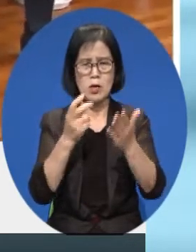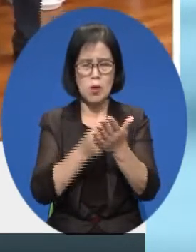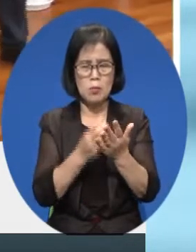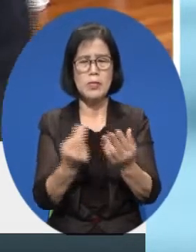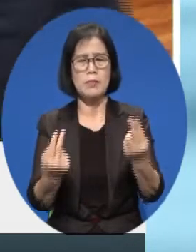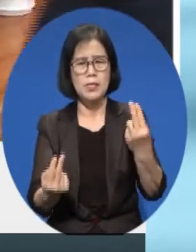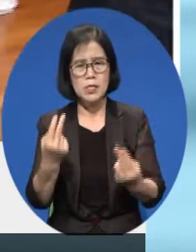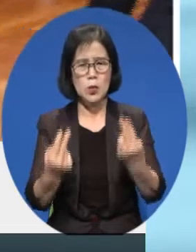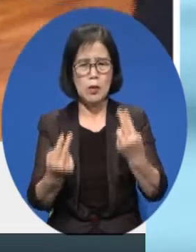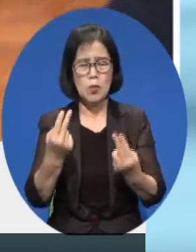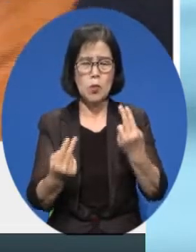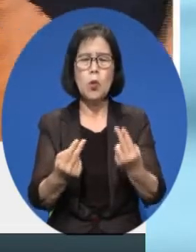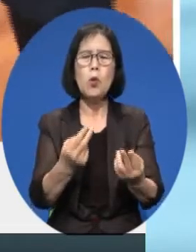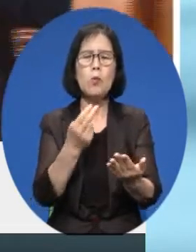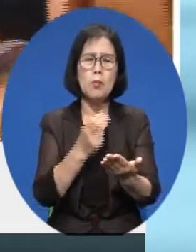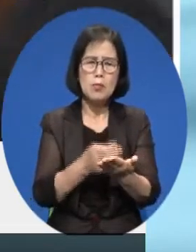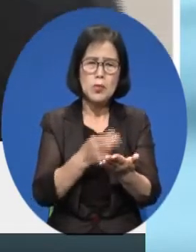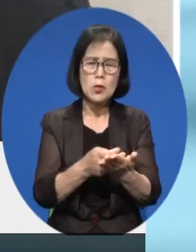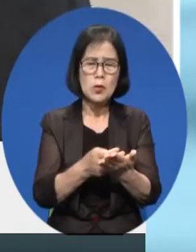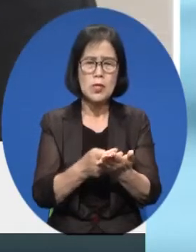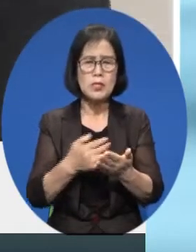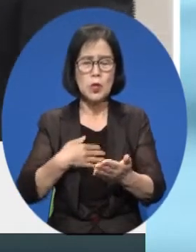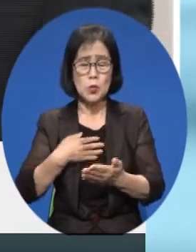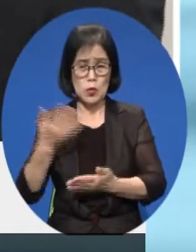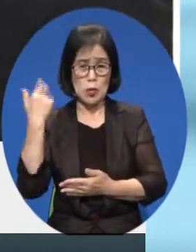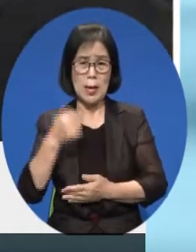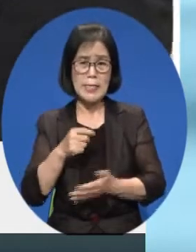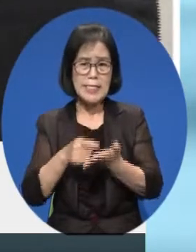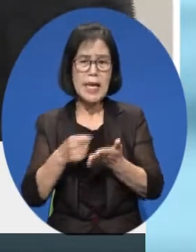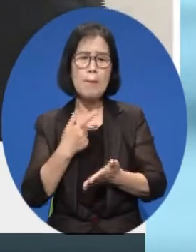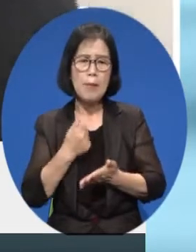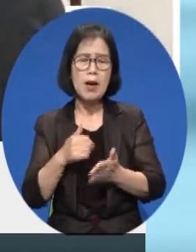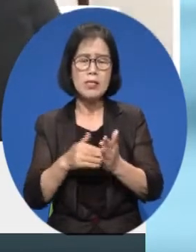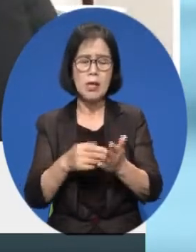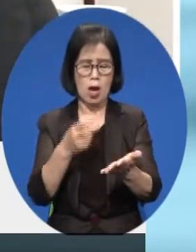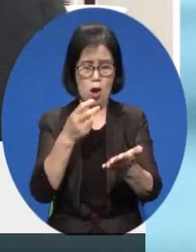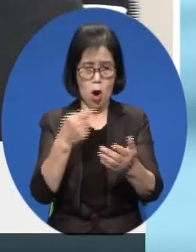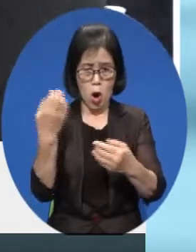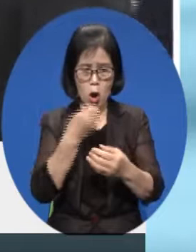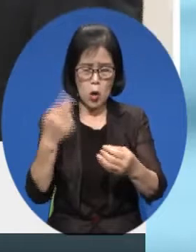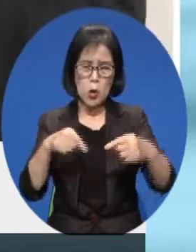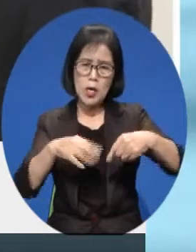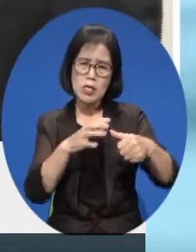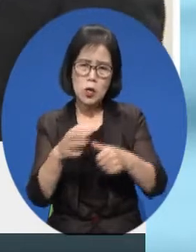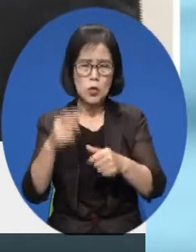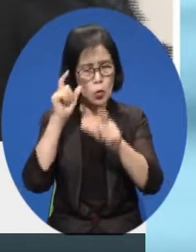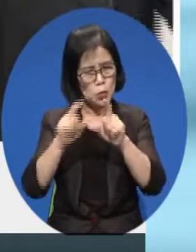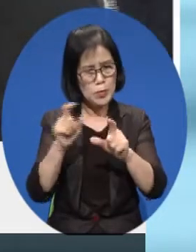비교해보고 법조문에 이게 언론 저도 한때 기자였기 때문에 그게 언론에 어떻게 적용될지에 대해서 여러 가지